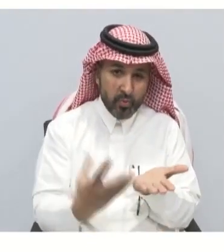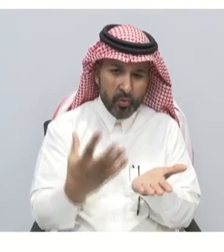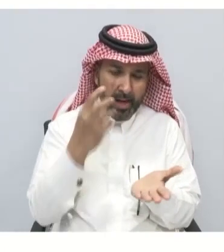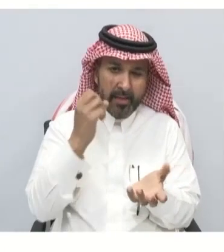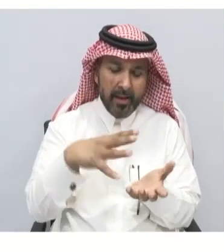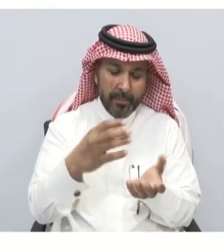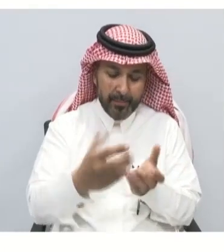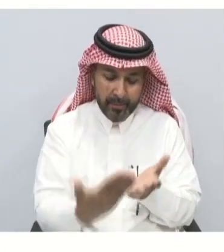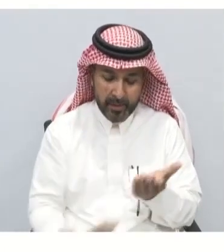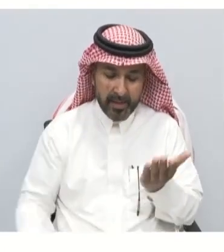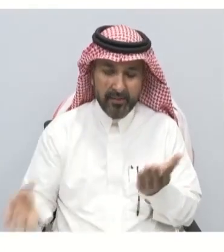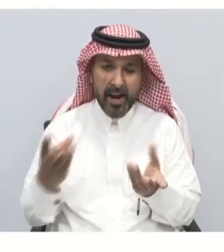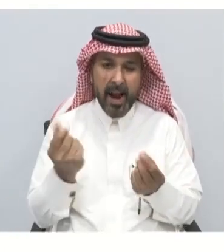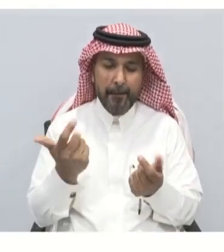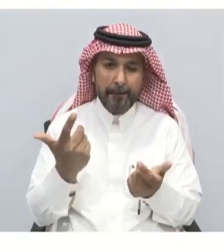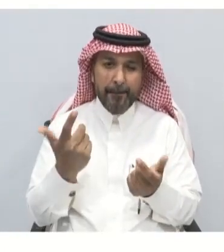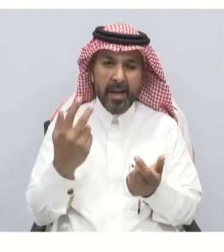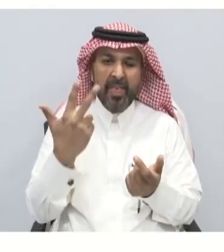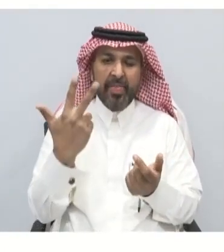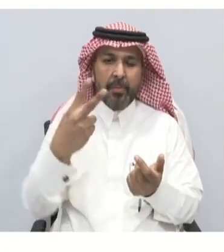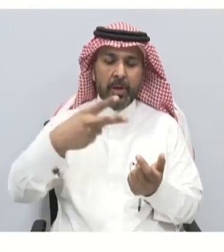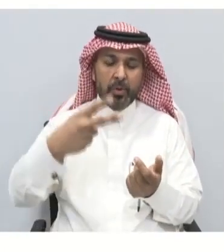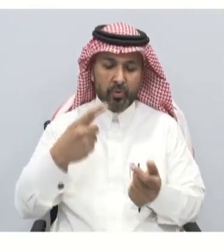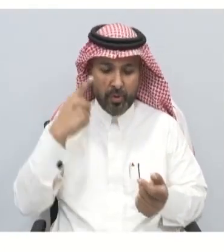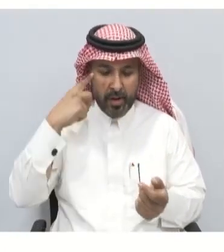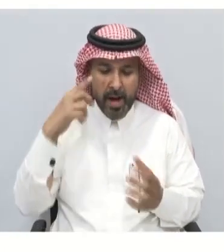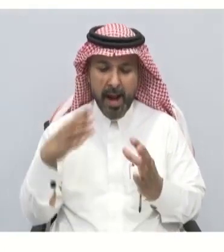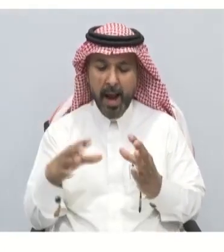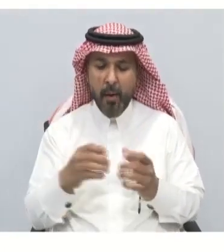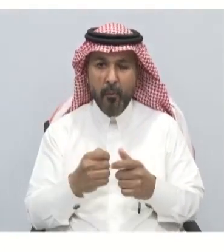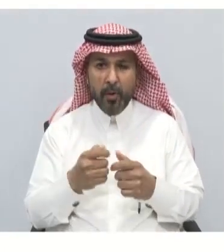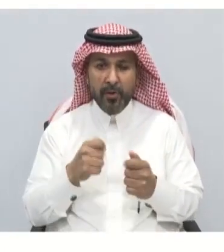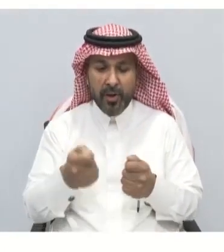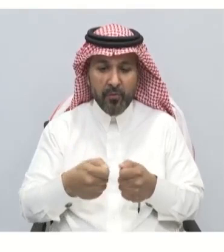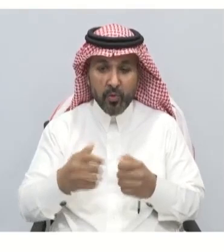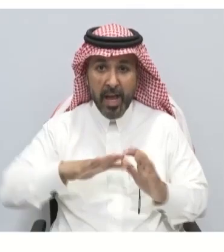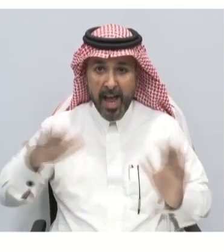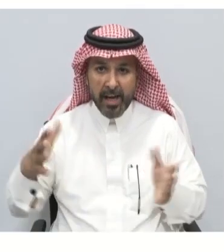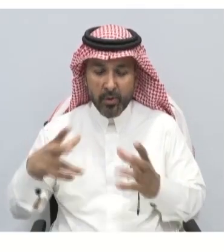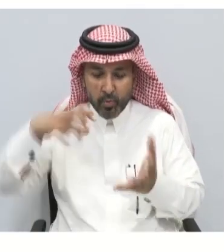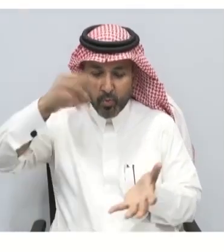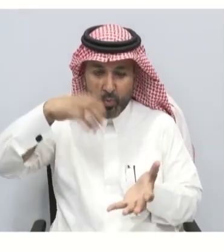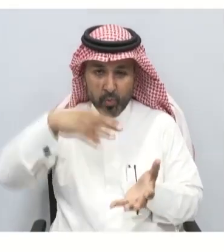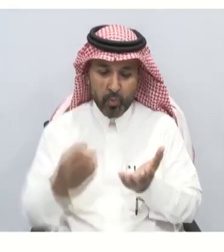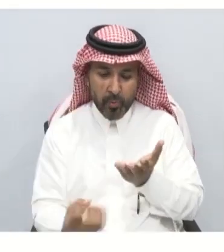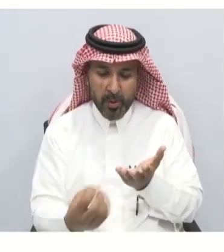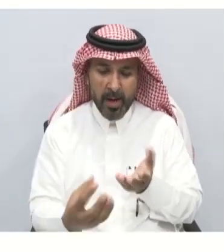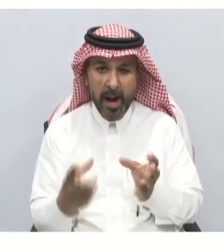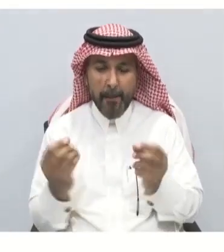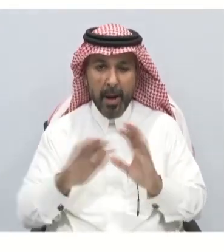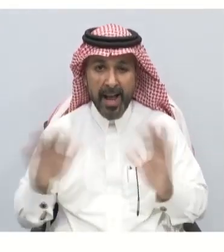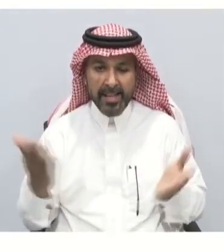ورقه كان صور سعد كم ورقه من كل نوع قام بتصويرها